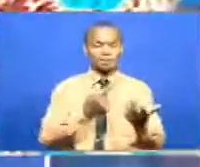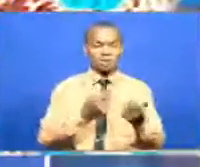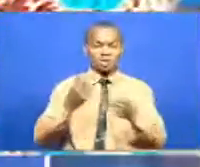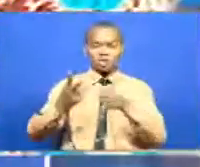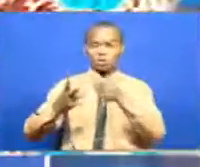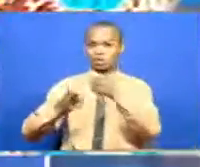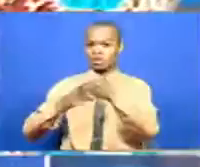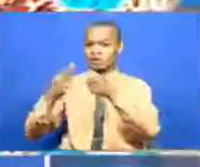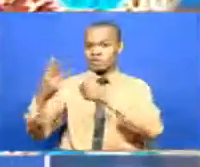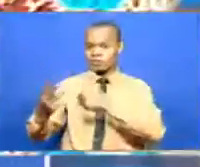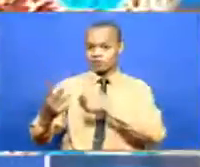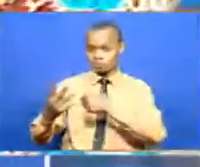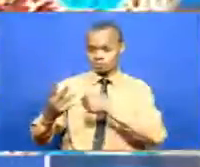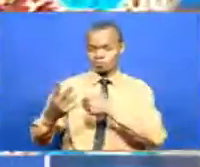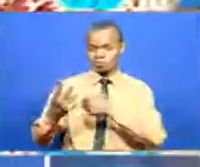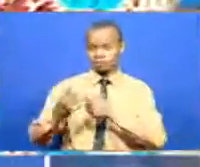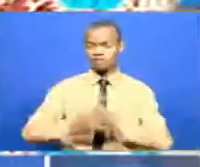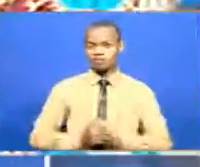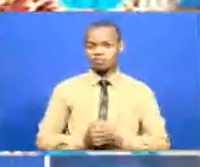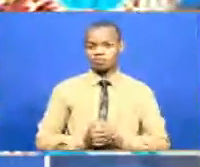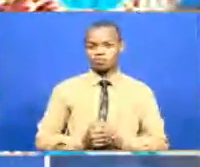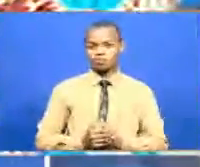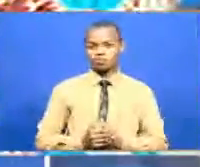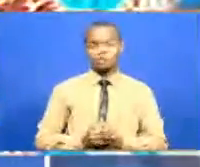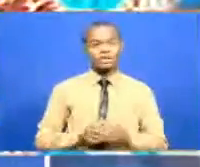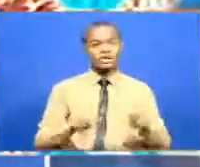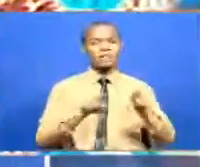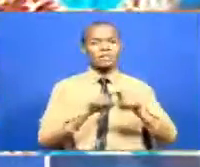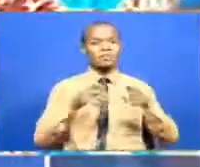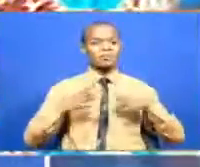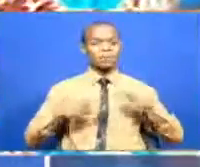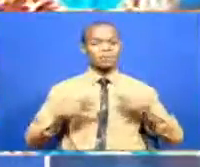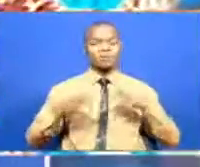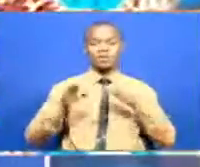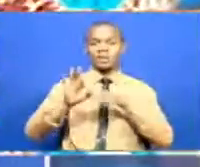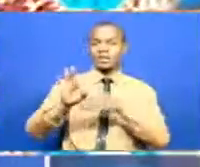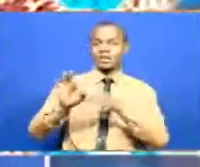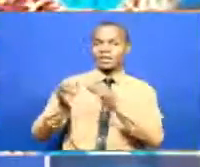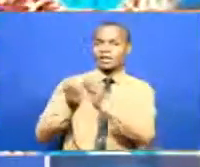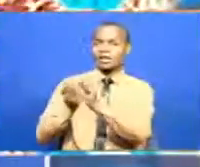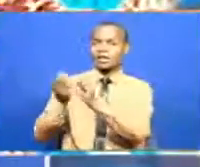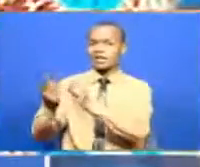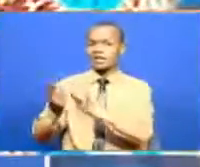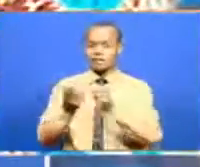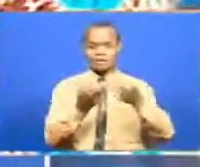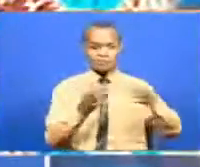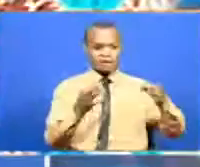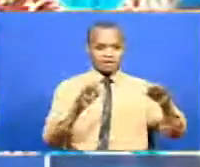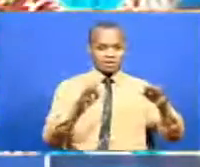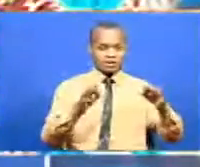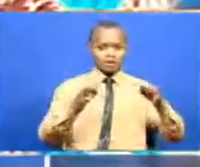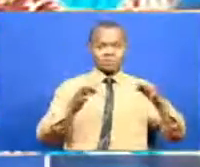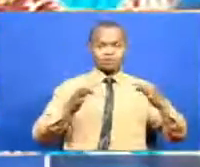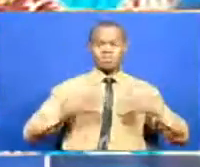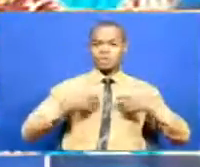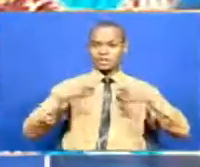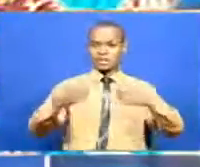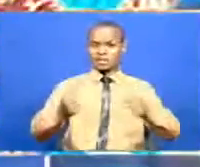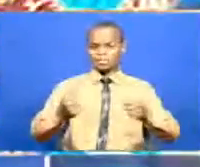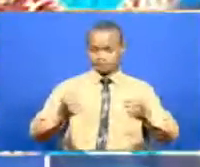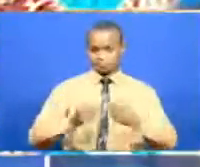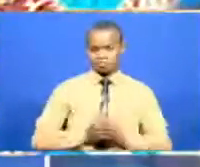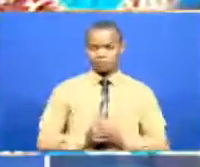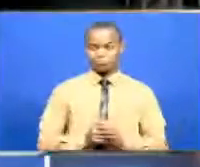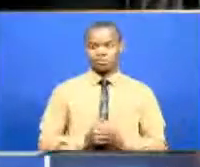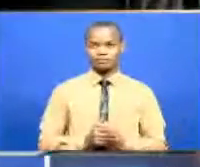dunia kutokana na ugonjwa huo hapa nchini. Watu 311 wameruhusiwa kuondoka hospitalini baada ya kupona kikamilifu.